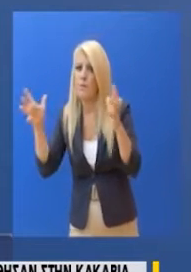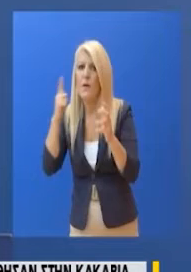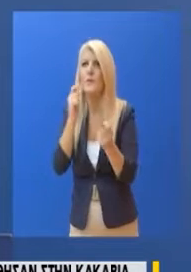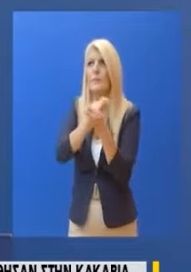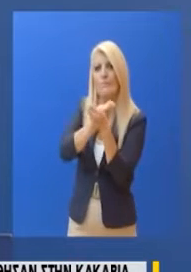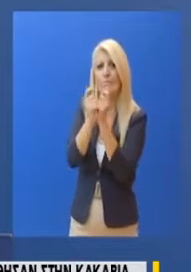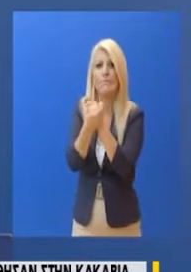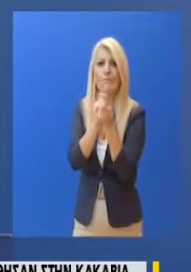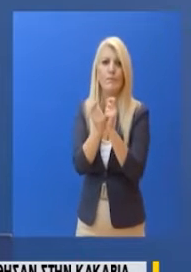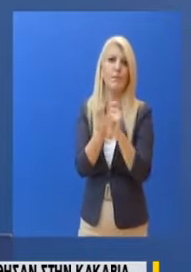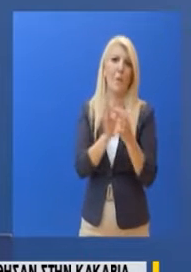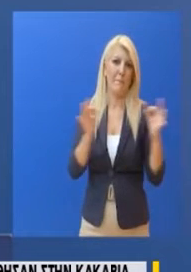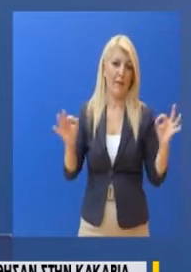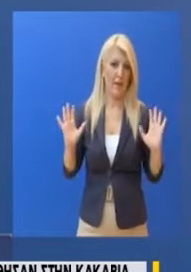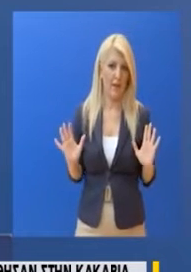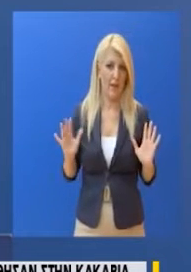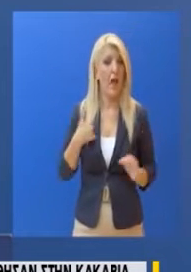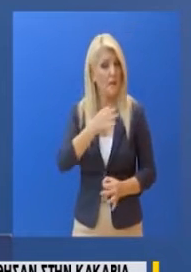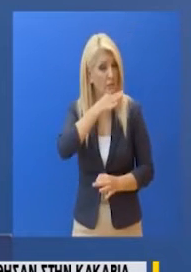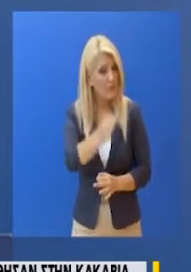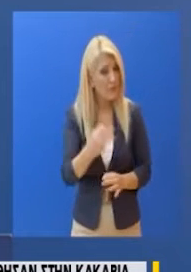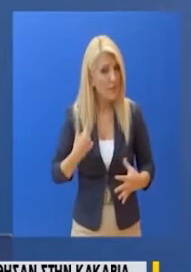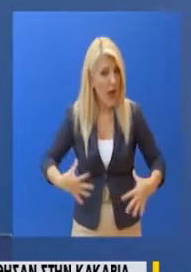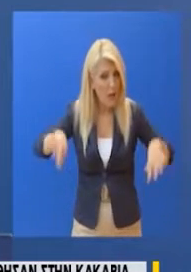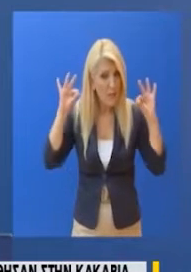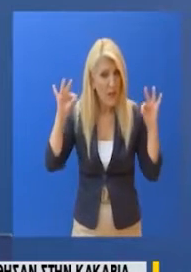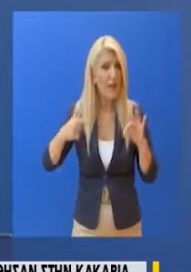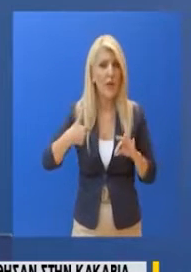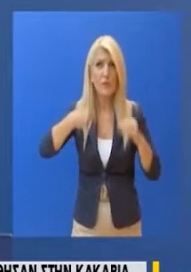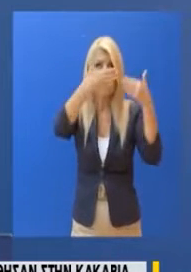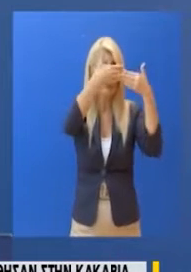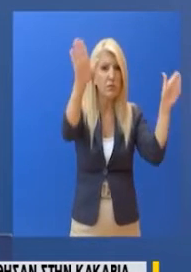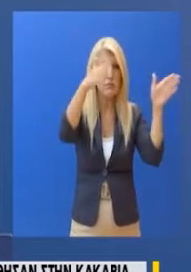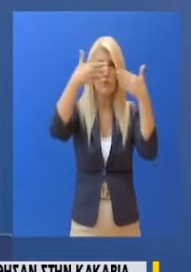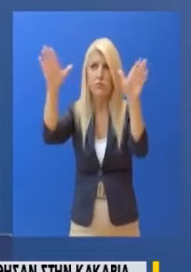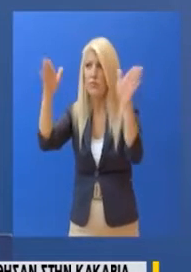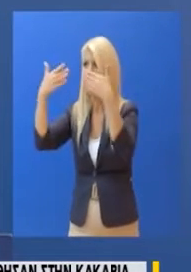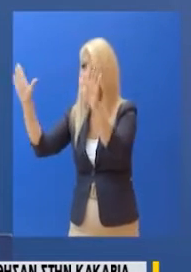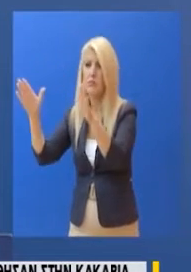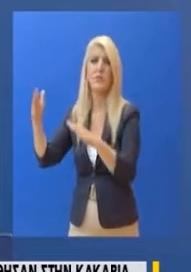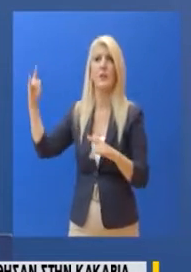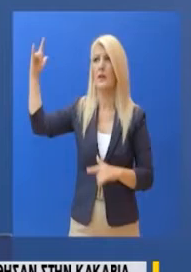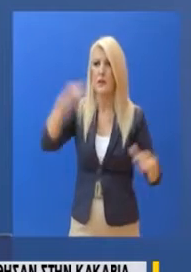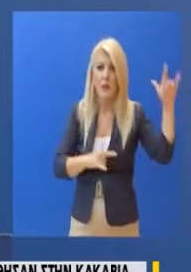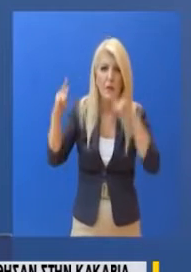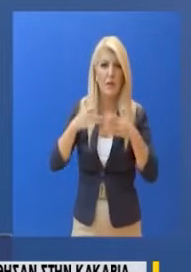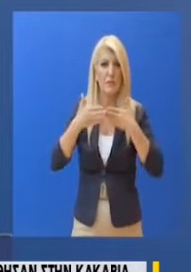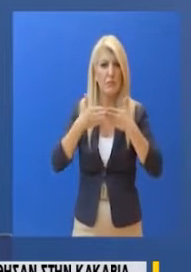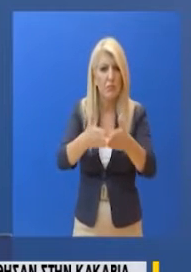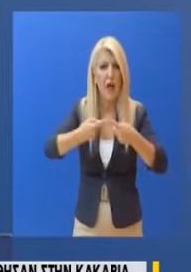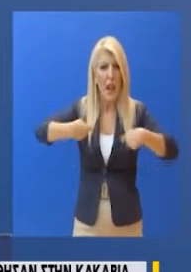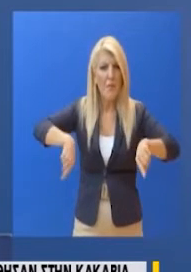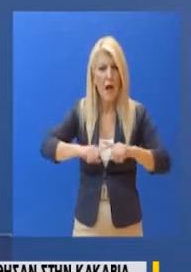δεδομένα. Καταστήσαμε σαφές ότι ανοίγουμε τις πύλες της χώρας μας έχοντας ως γνώμονα την ασφάλεια των εργαζομένων στον χώρο του